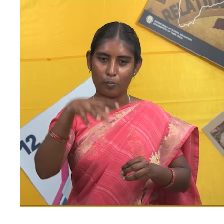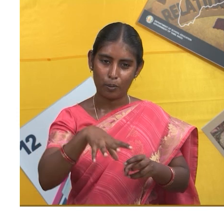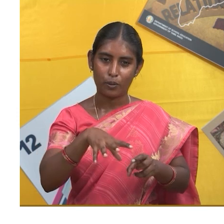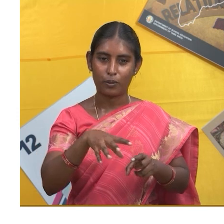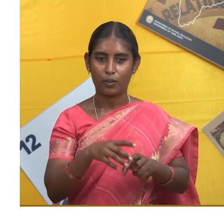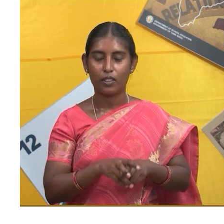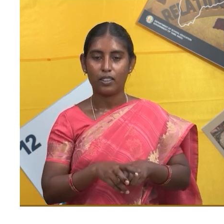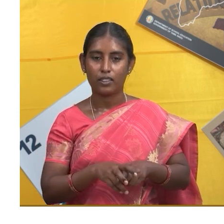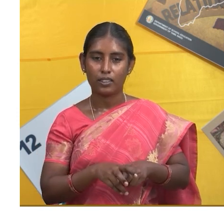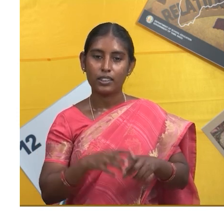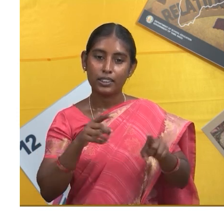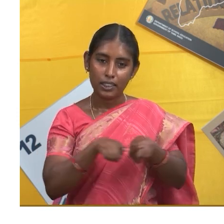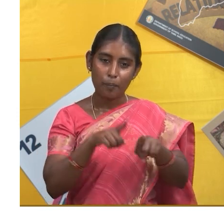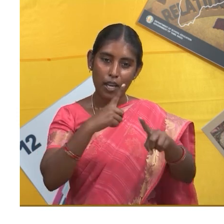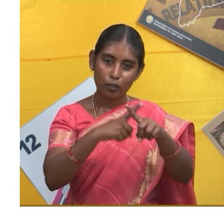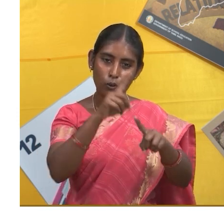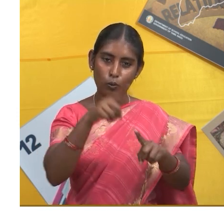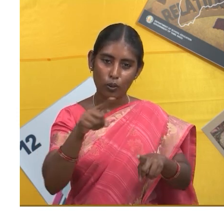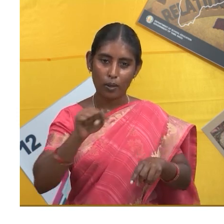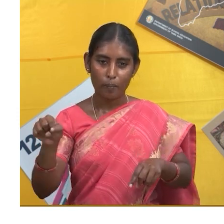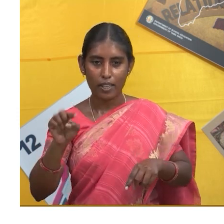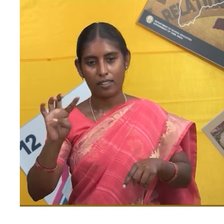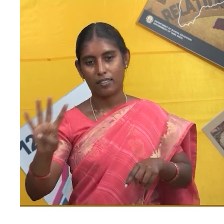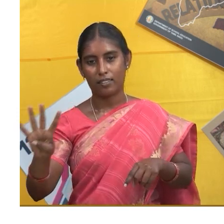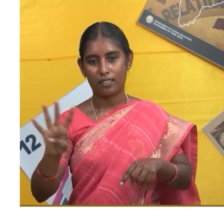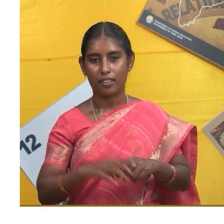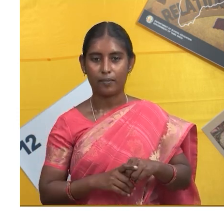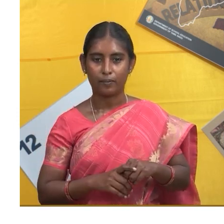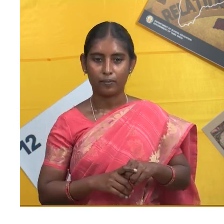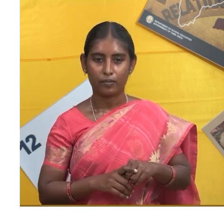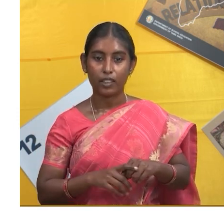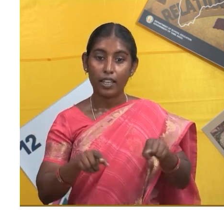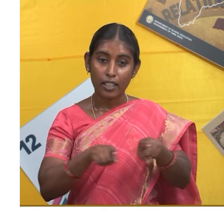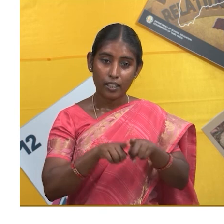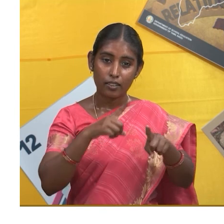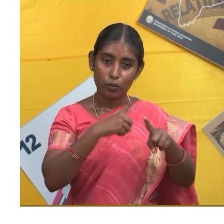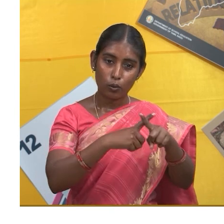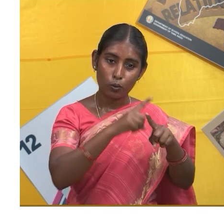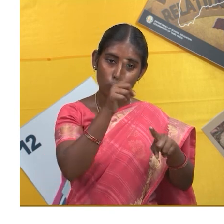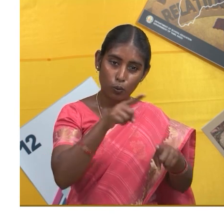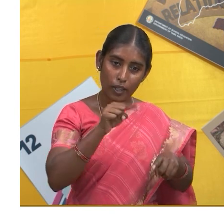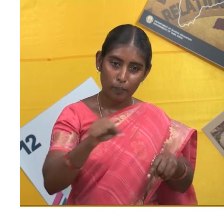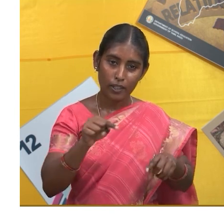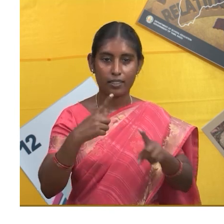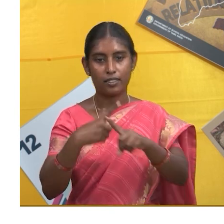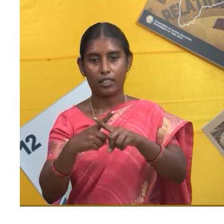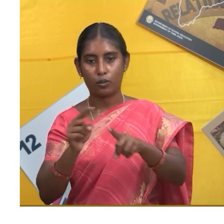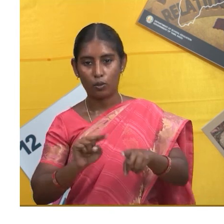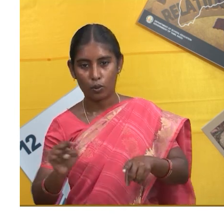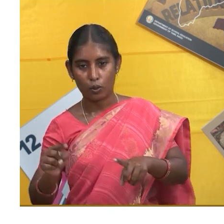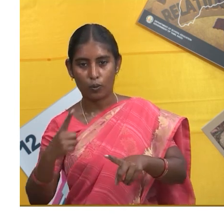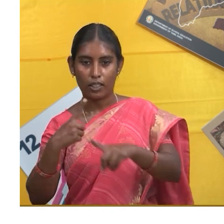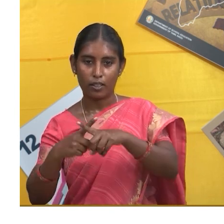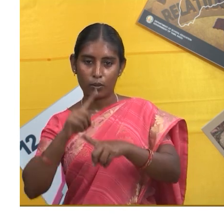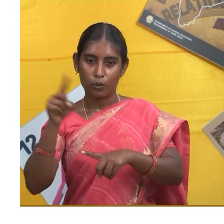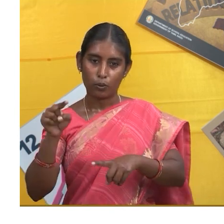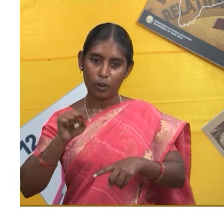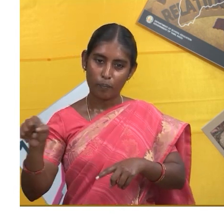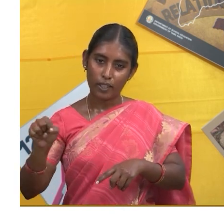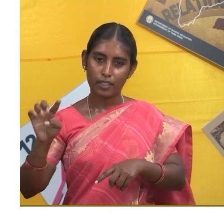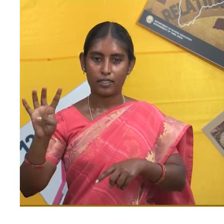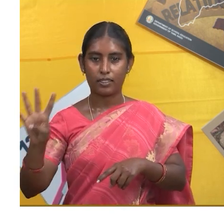copied